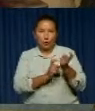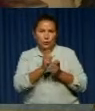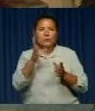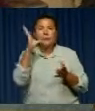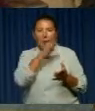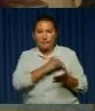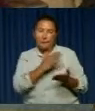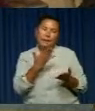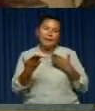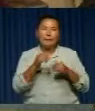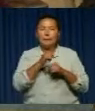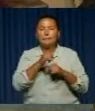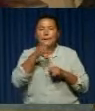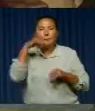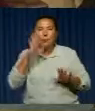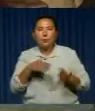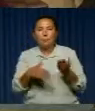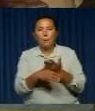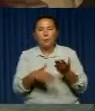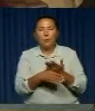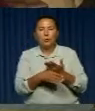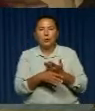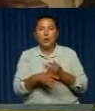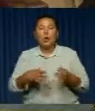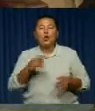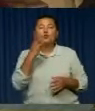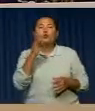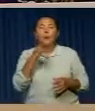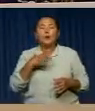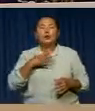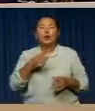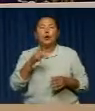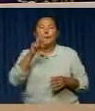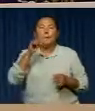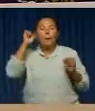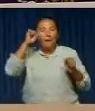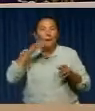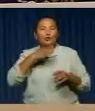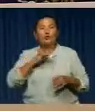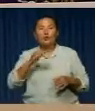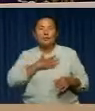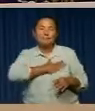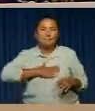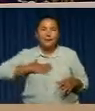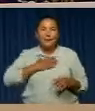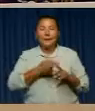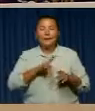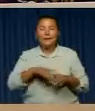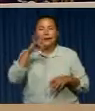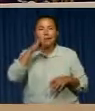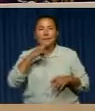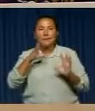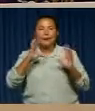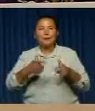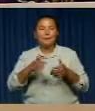ма? Мен ойлаймын, егер шұбатпен, құйрық маймен, имбирмен біз коронавирусты жеңетін болсақ, біздің Қазақстан